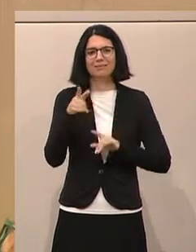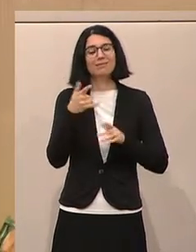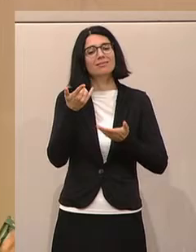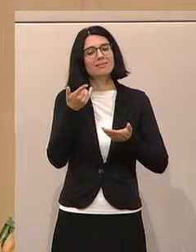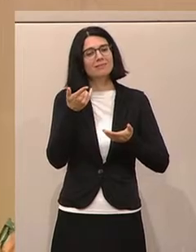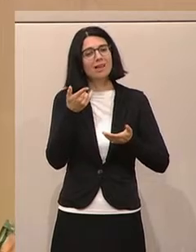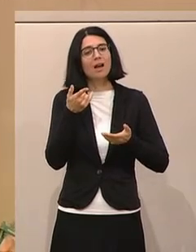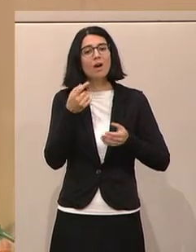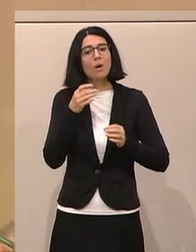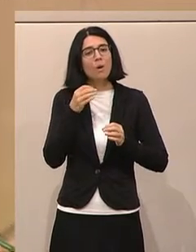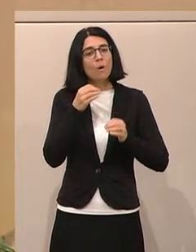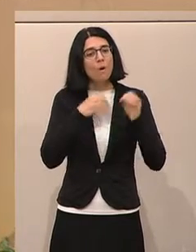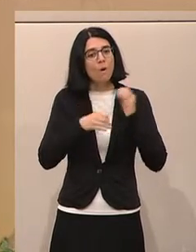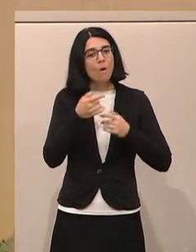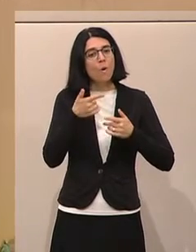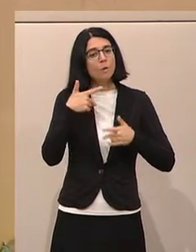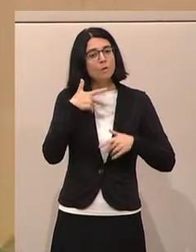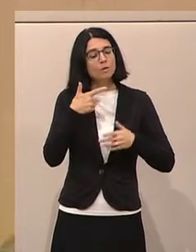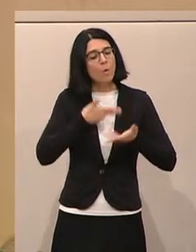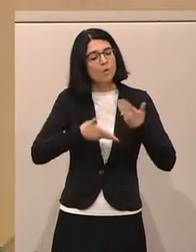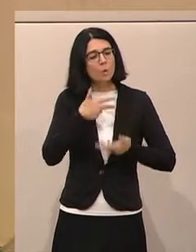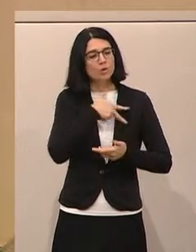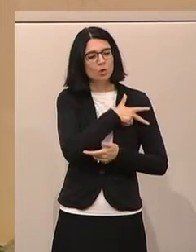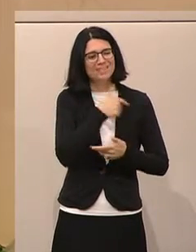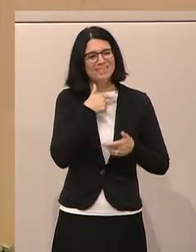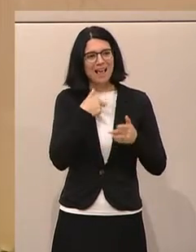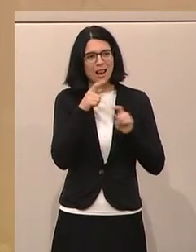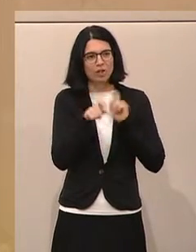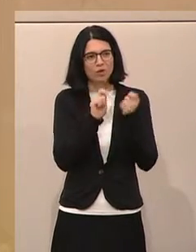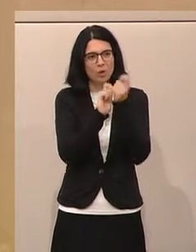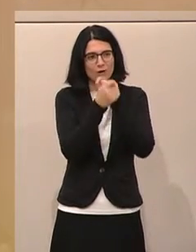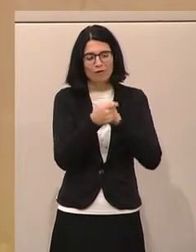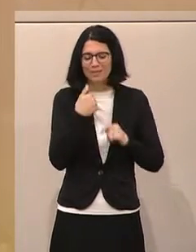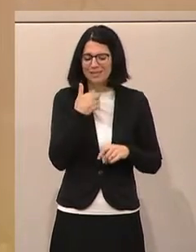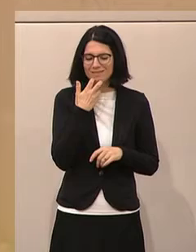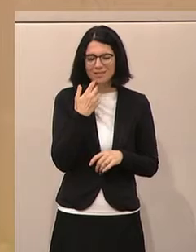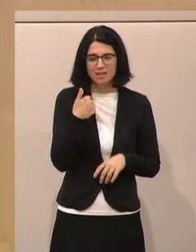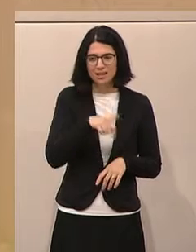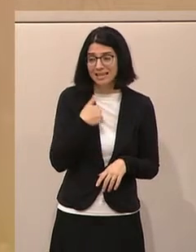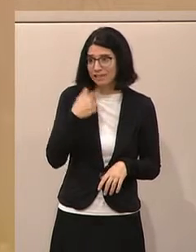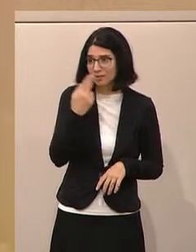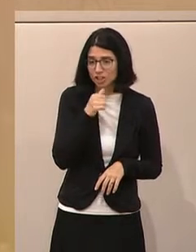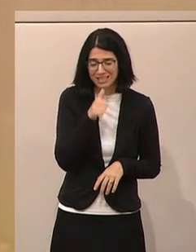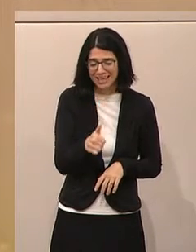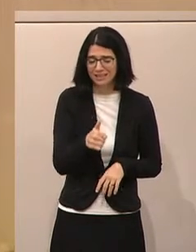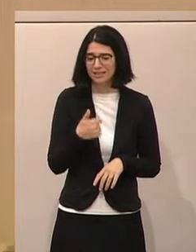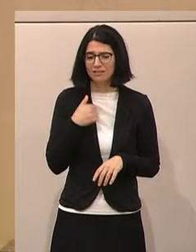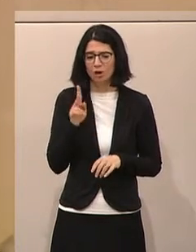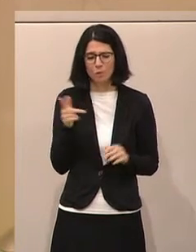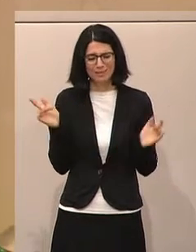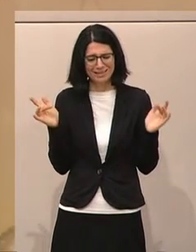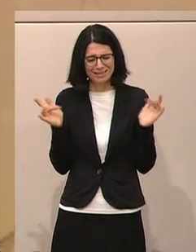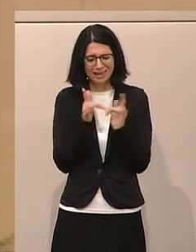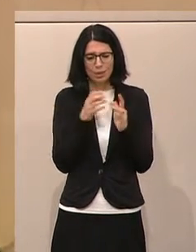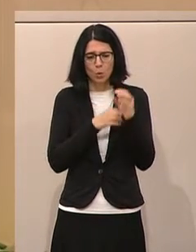Steuerreform brechen. Frau Ministerin, ich verstehe nicht, was Sie gegen die Einführung einer